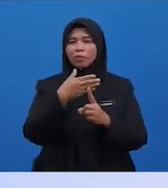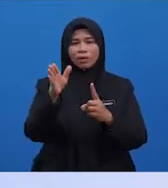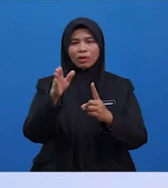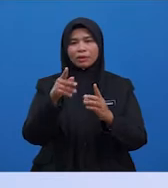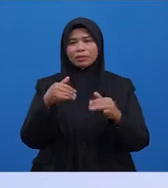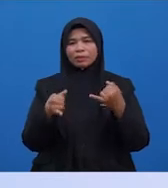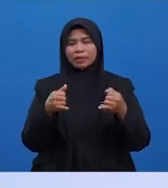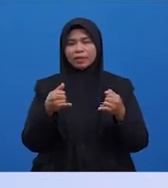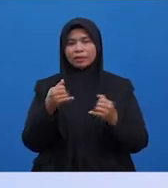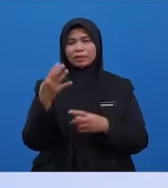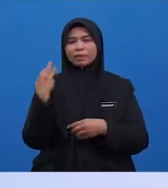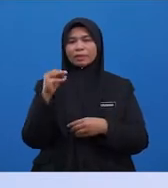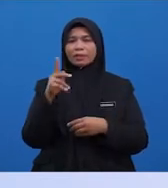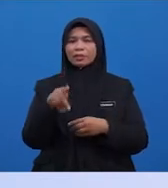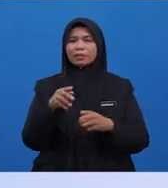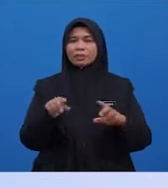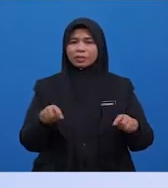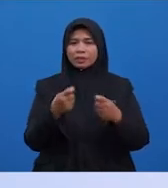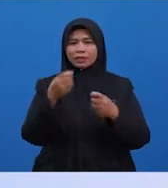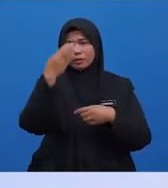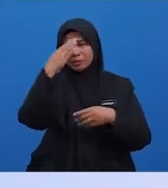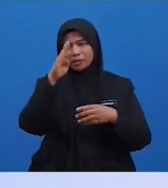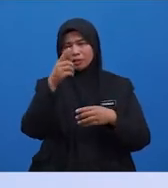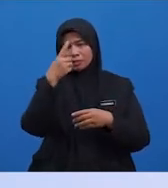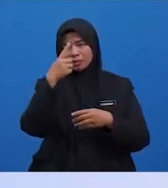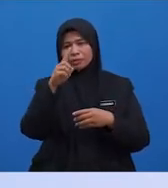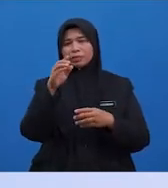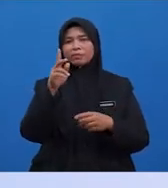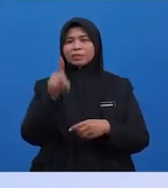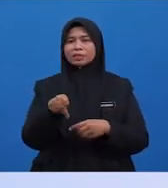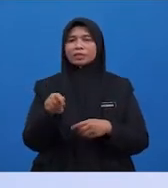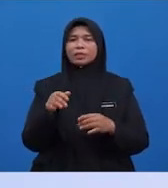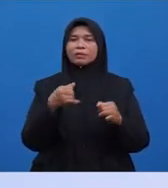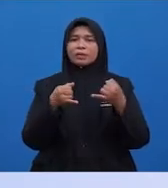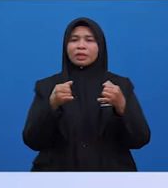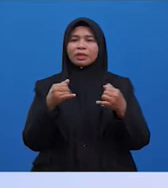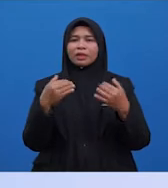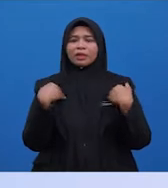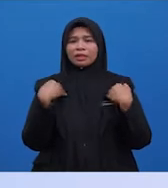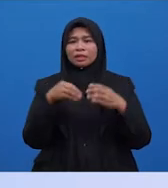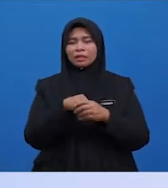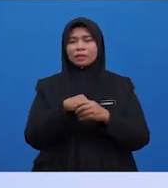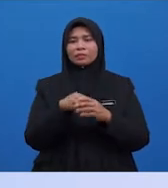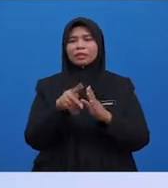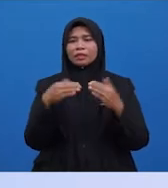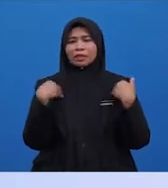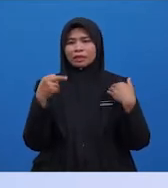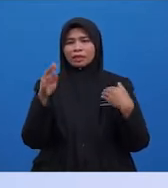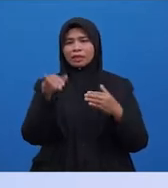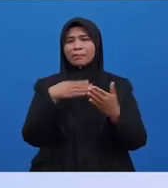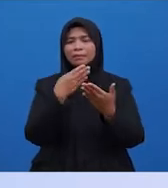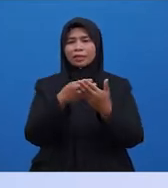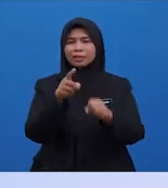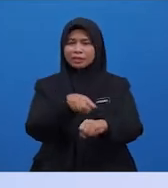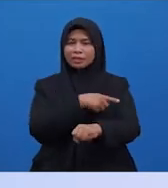pemain. Mereka perlu bertindak bijak memastikan pemainnya berada dalam prestasi yang baik sepanjang masa.